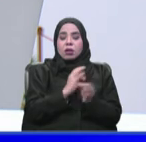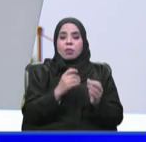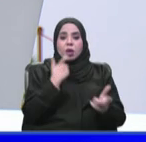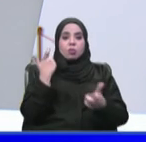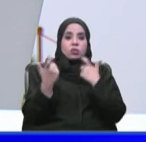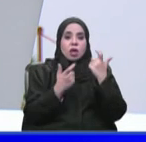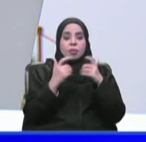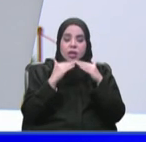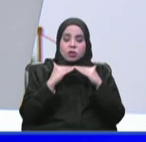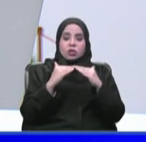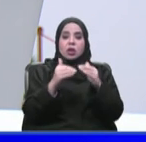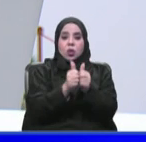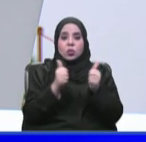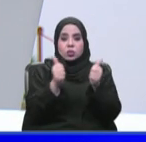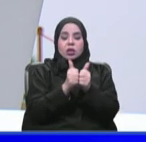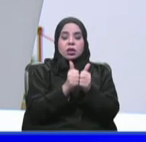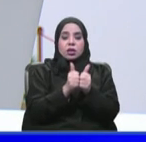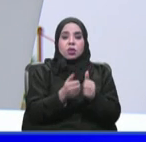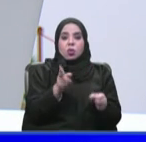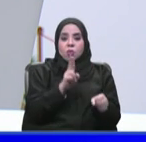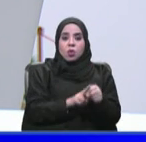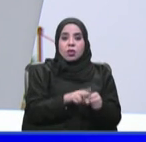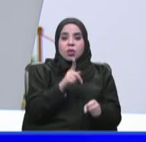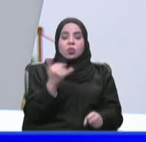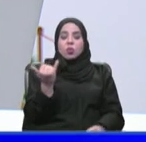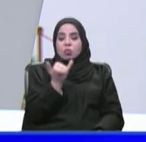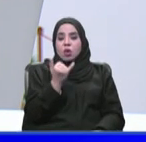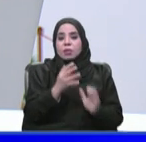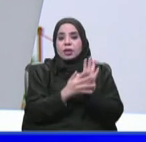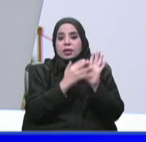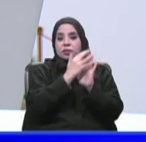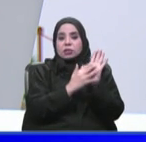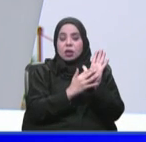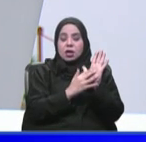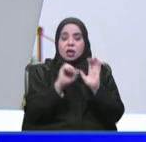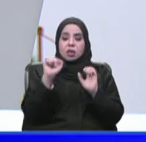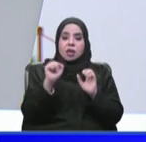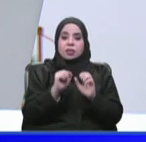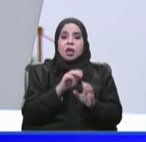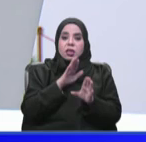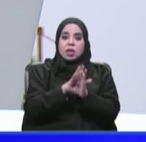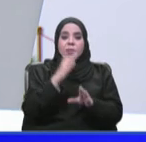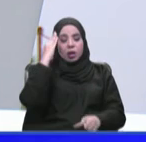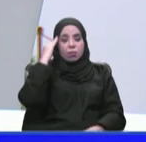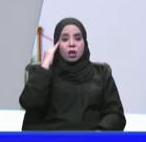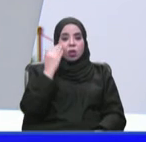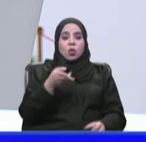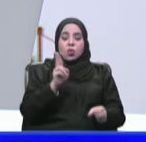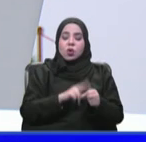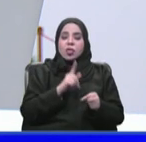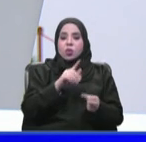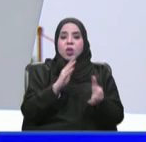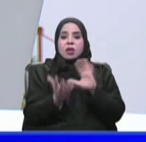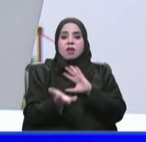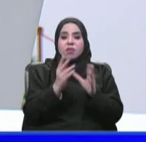جانب الاستقرار الأسري كأحد أهم مجالات الخطة الوطنية لنهوض المرأة البحرينية، سواء على صعيد حل المشكلات